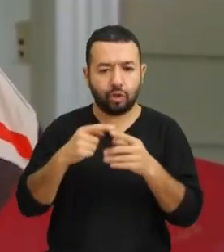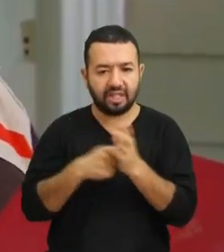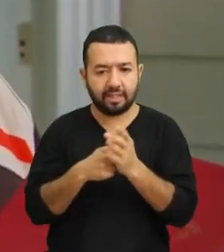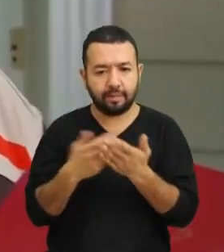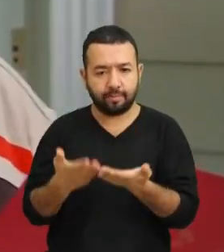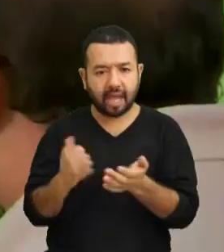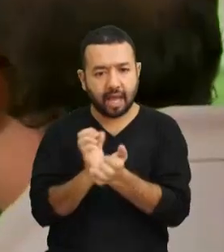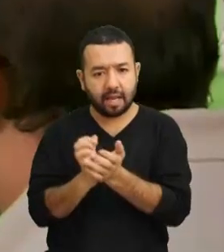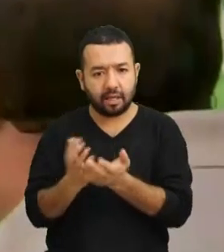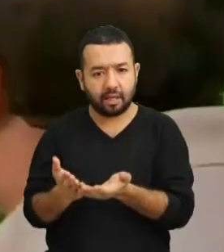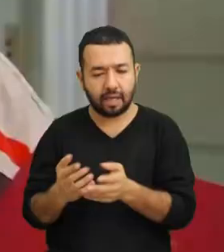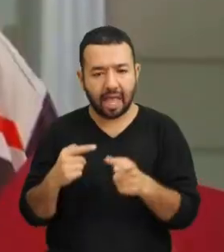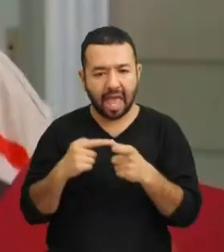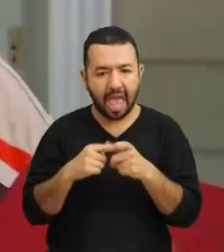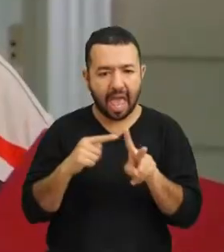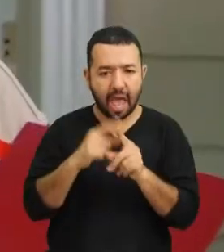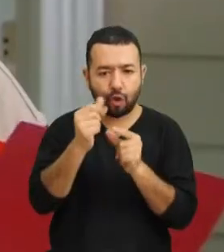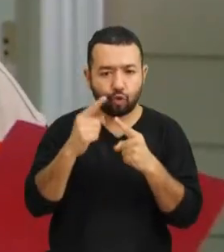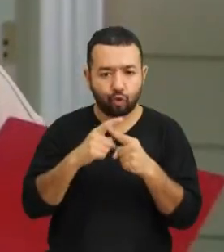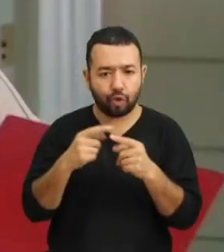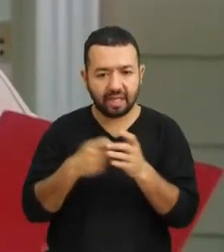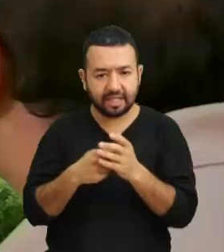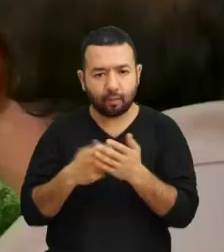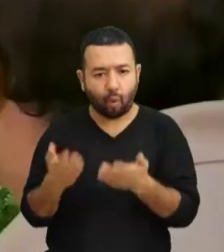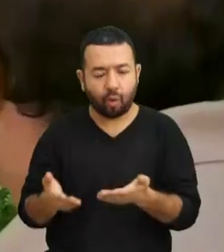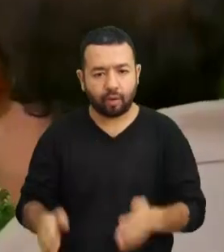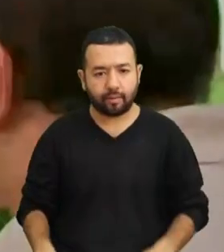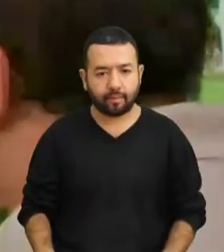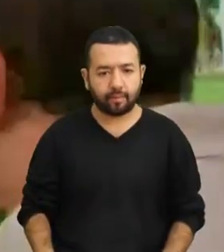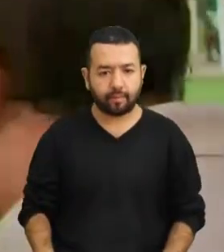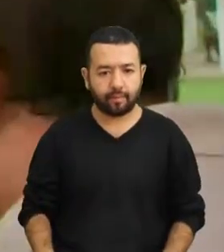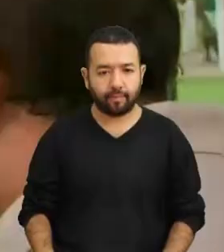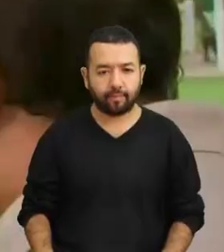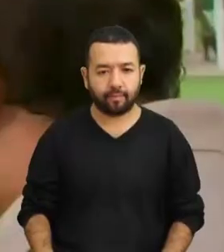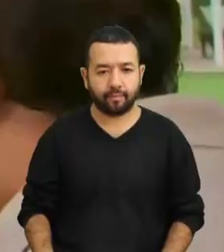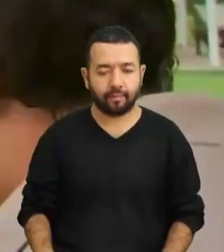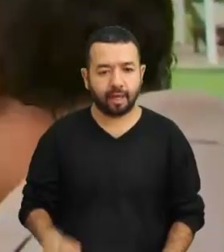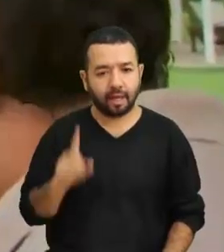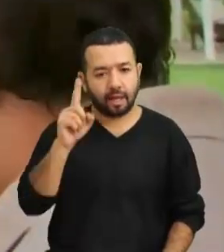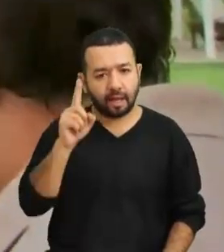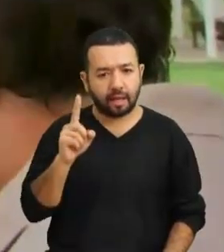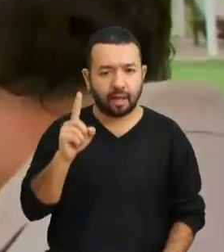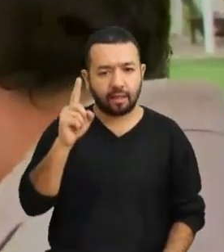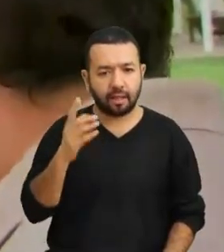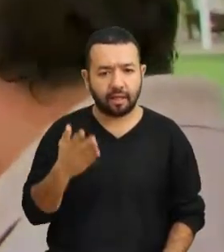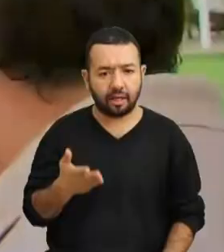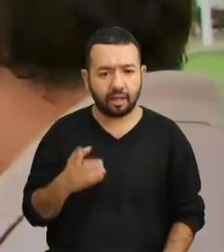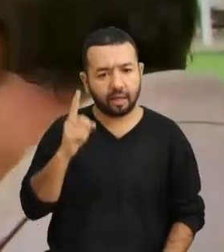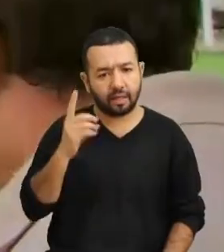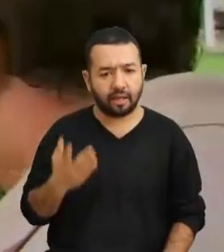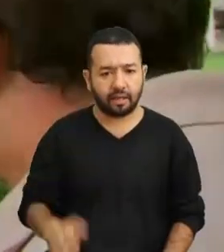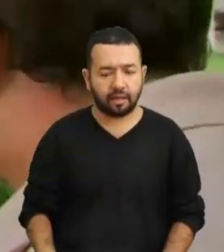Erküt Bey ailesi. Erküt nedir ya? İsim dedim ya efendim. Allah Allah. Allah Allah. Allah